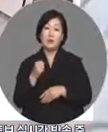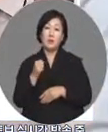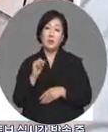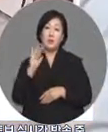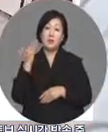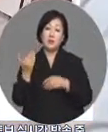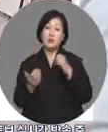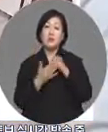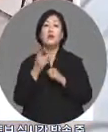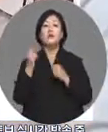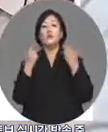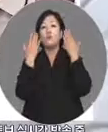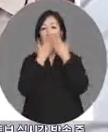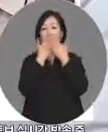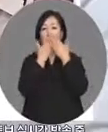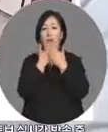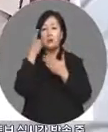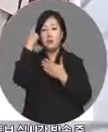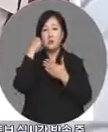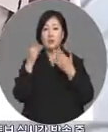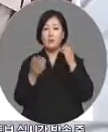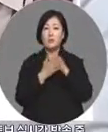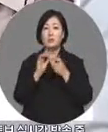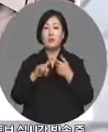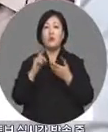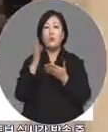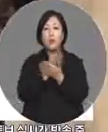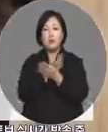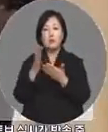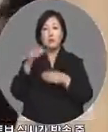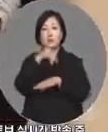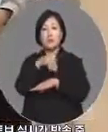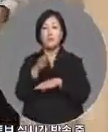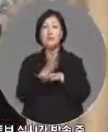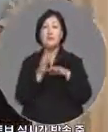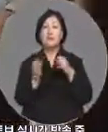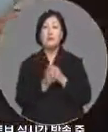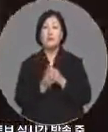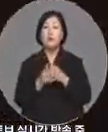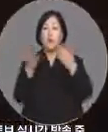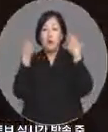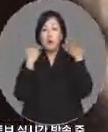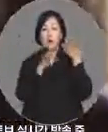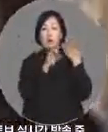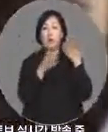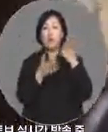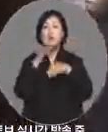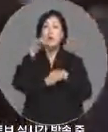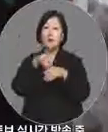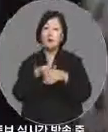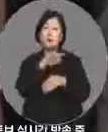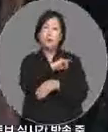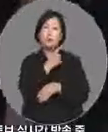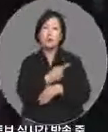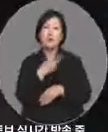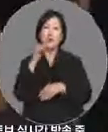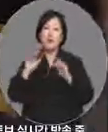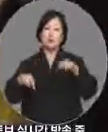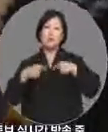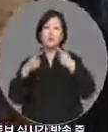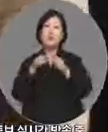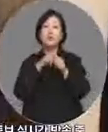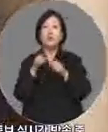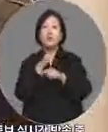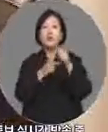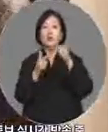저도 애매하다고 생각해서 반반이라고 생각했습니다. 일선 학교에선 청소년 유권자들을 위한 참정권 교육에